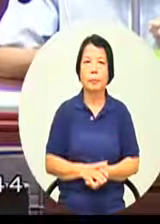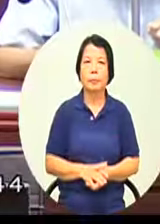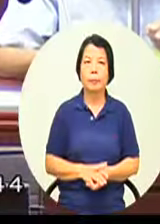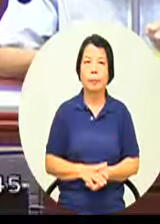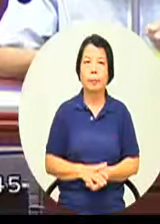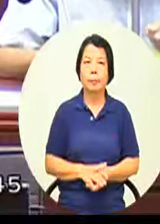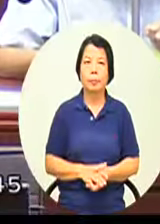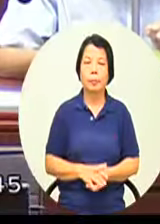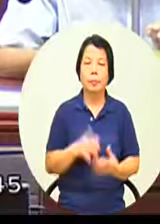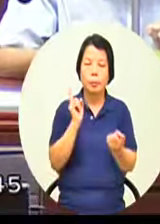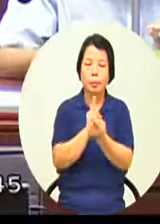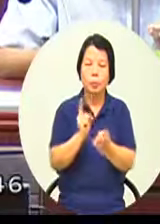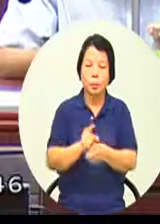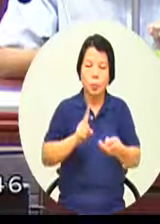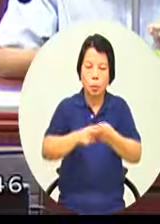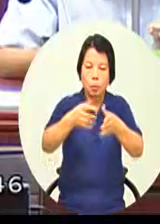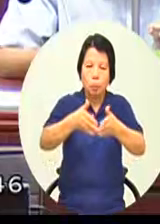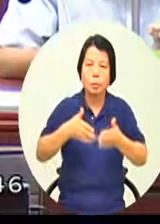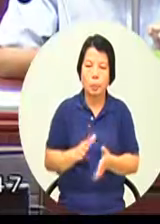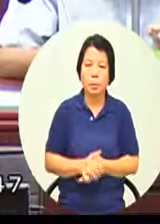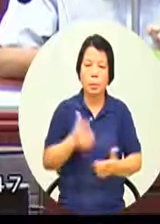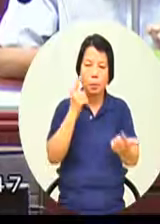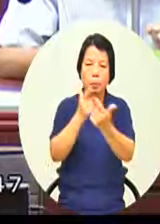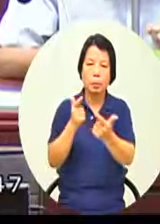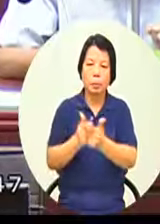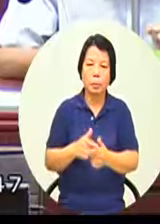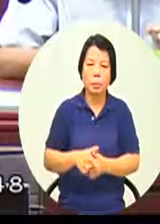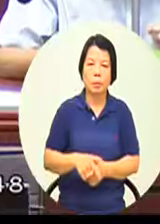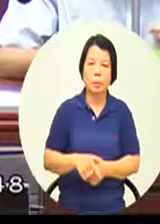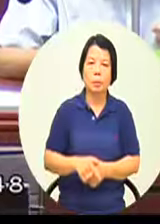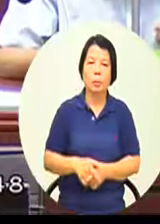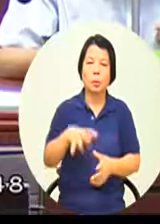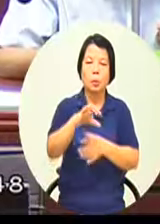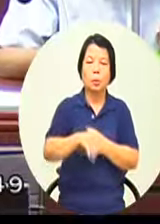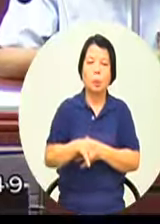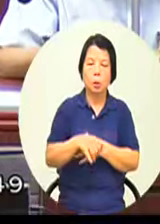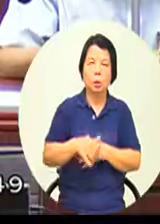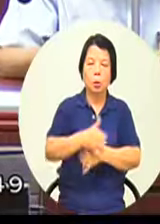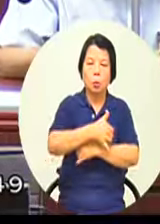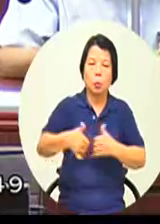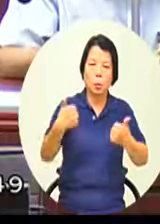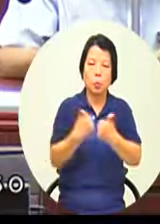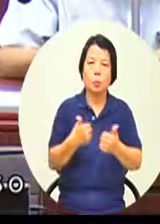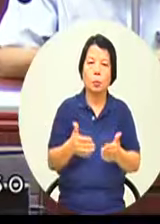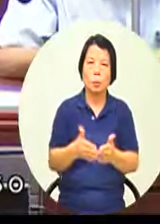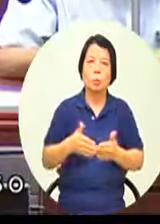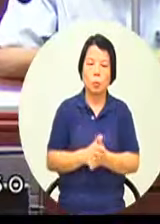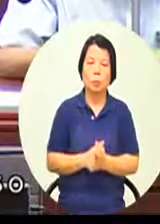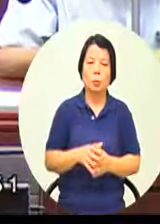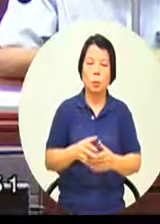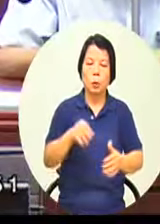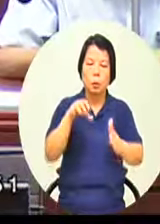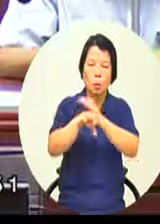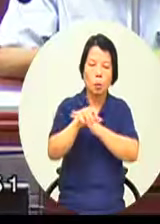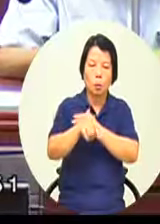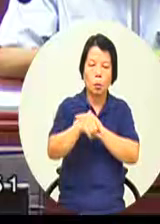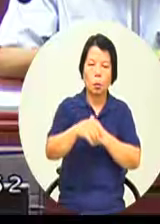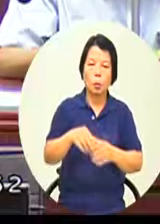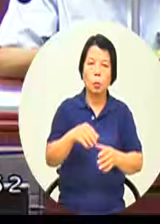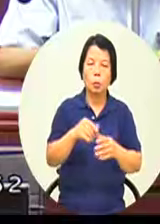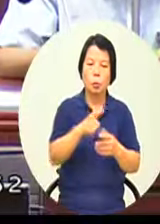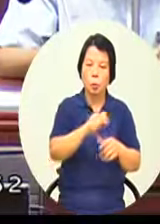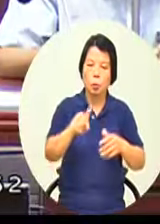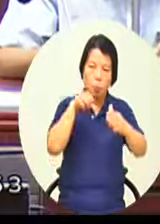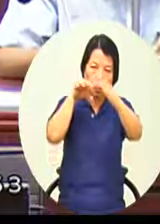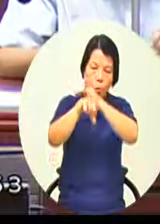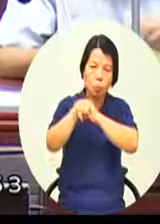么最主要的是我们配合我们农委会哈，那么做一个滚动仓储的机制。另外呢， 我